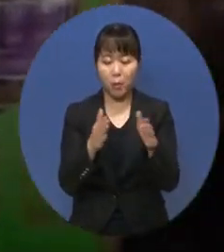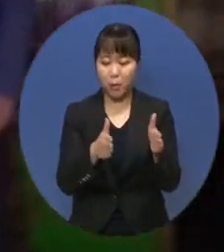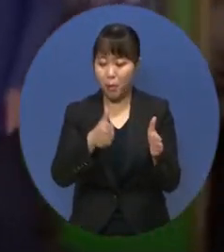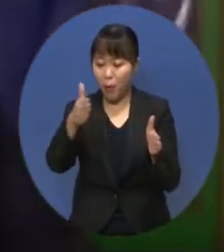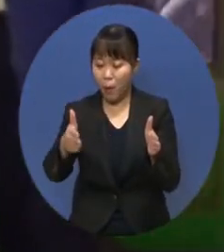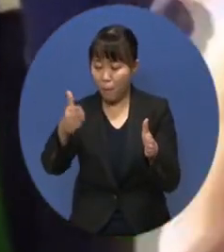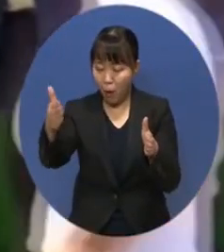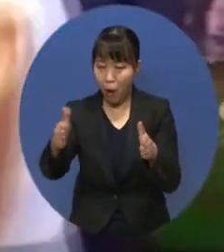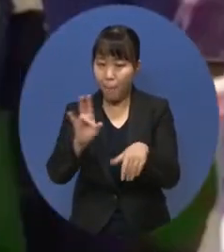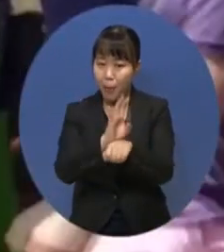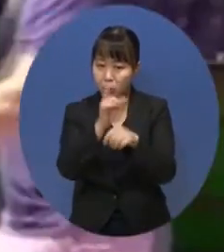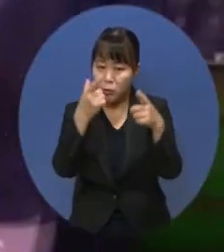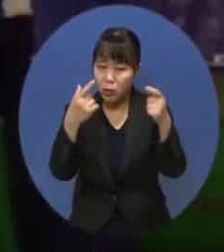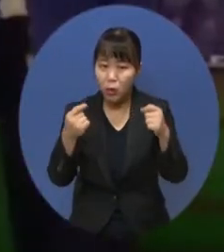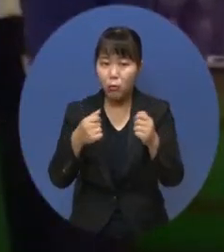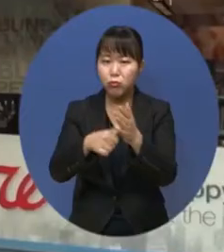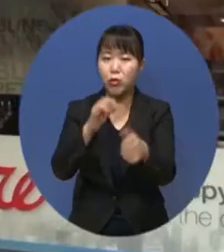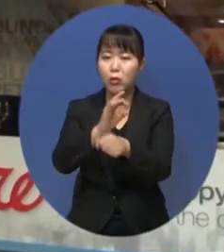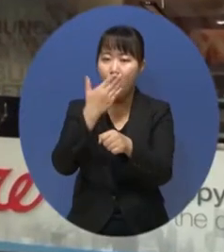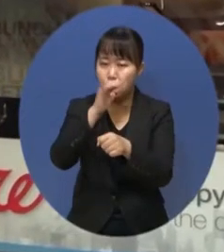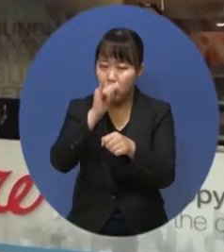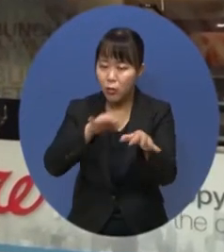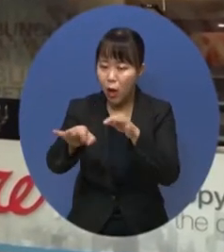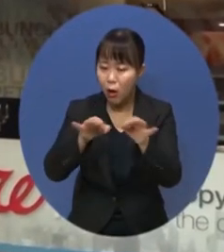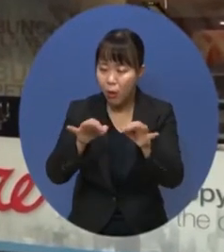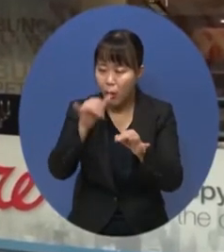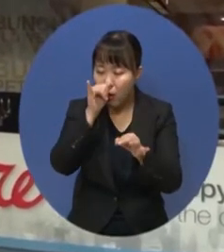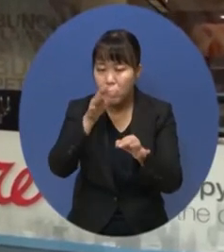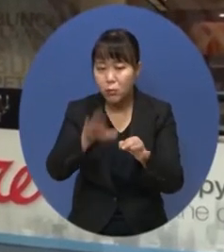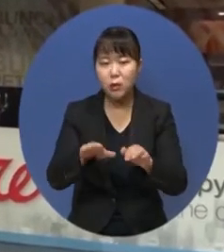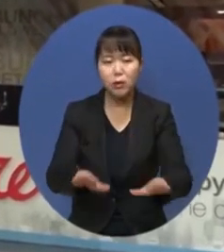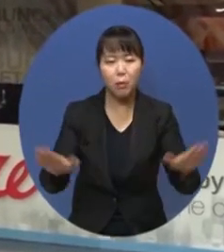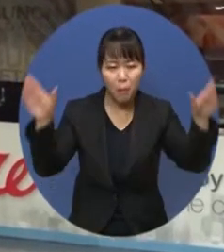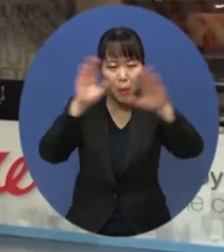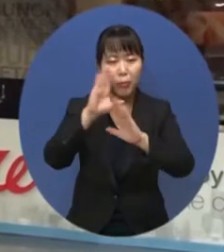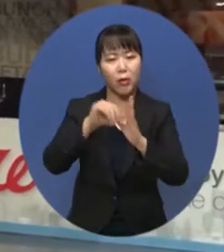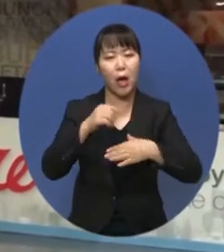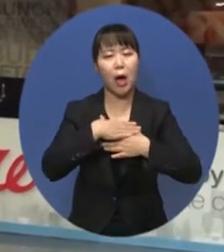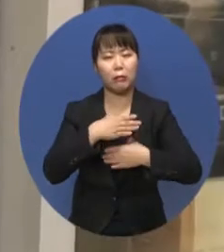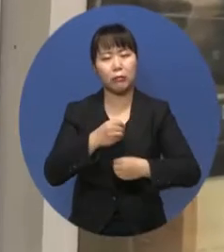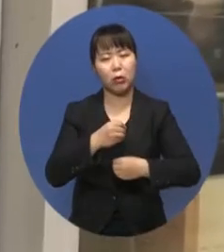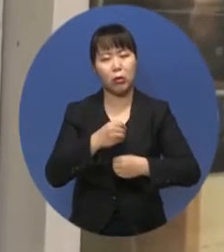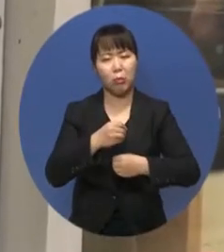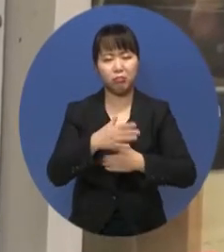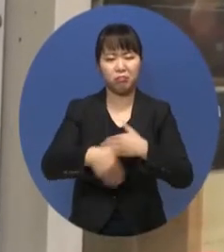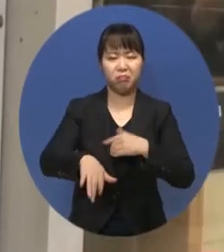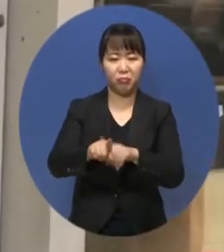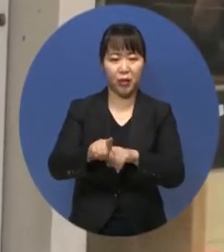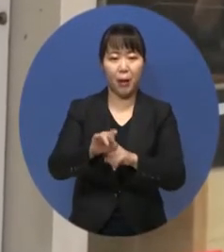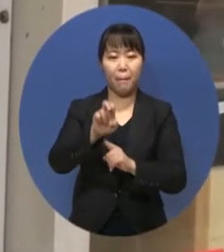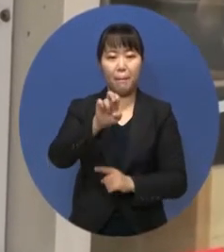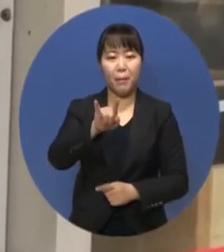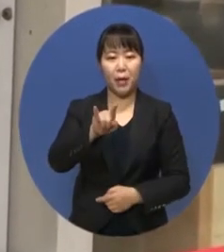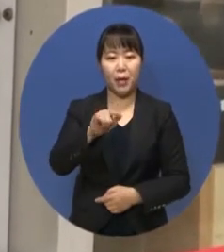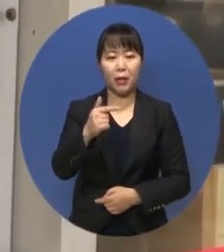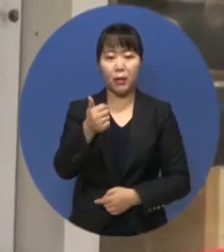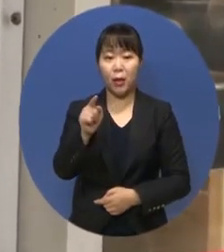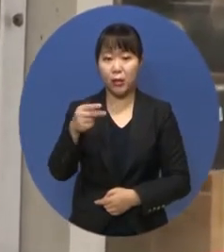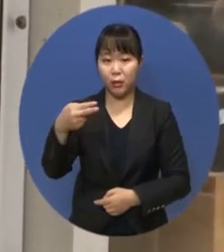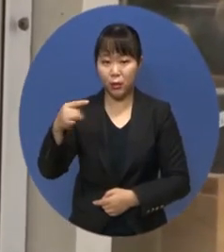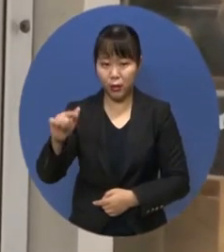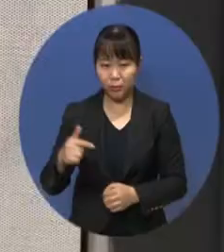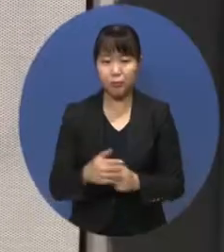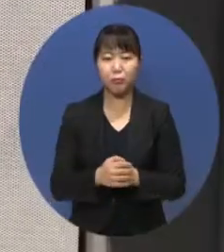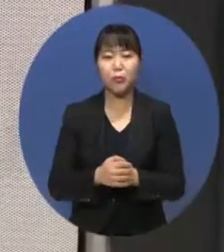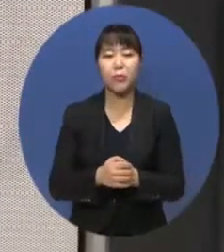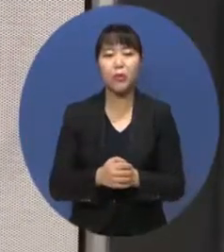편의점 처럼 물건을 살 수 있었던 상점 들로 넘쳐 났지만 이제 밤에는 안전지대 에서 벗어난 맨하탄 미드타운 시 t